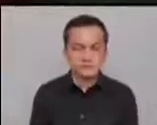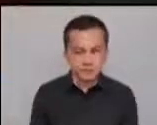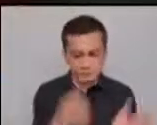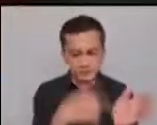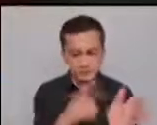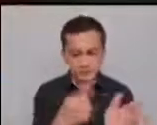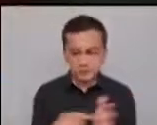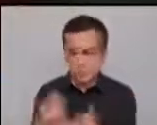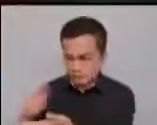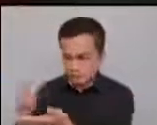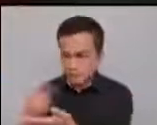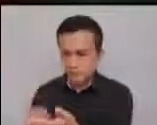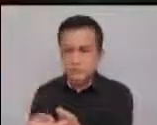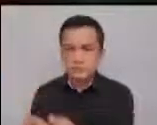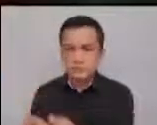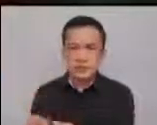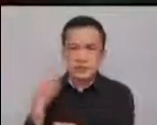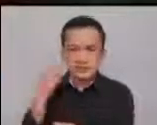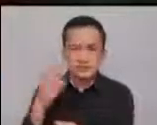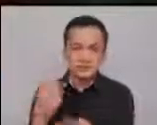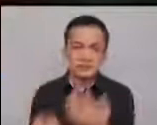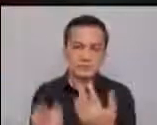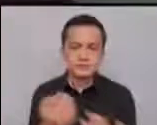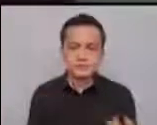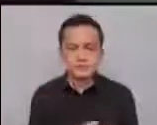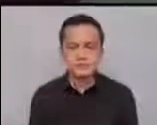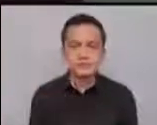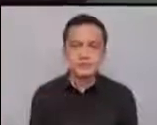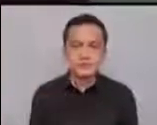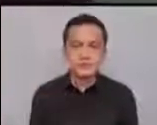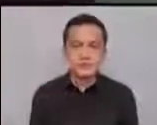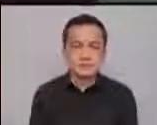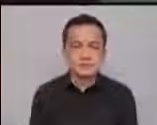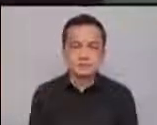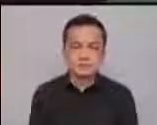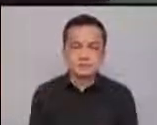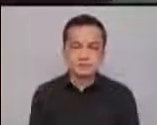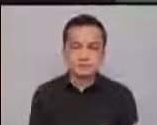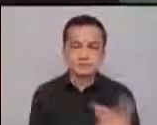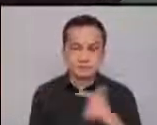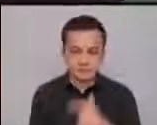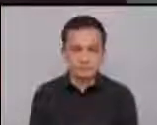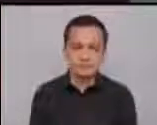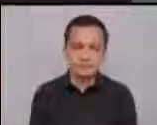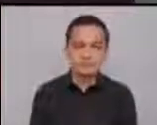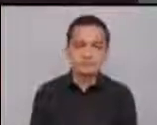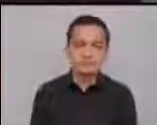magkahiwalay na insidente ng sunog. Bernard Haudian para sa Morning Show ng Bayan, Rise and Shine, Pilipinas.